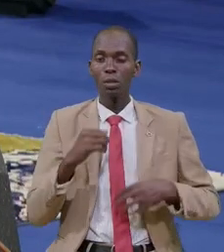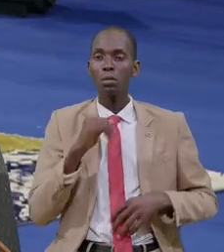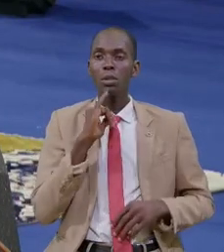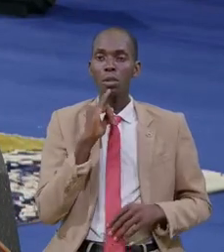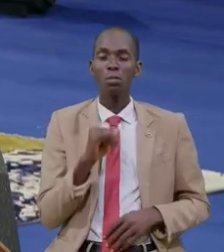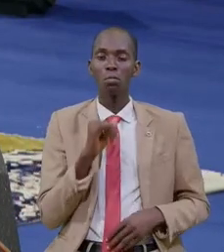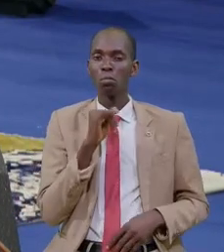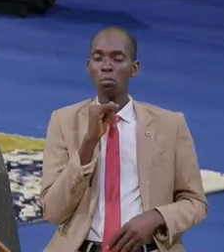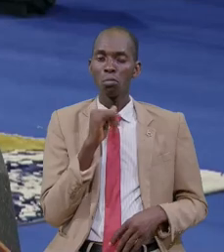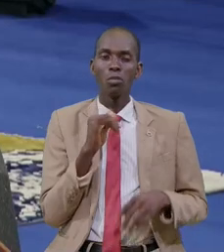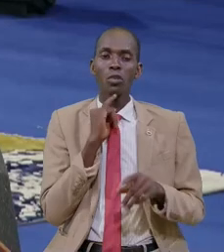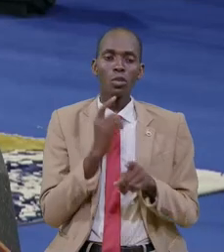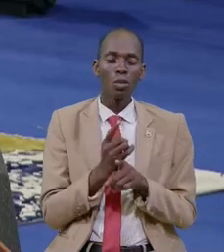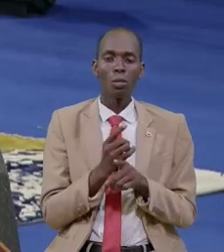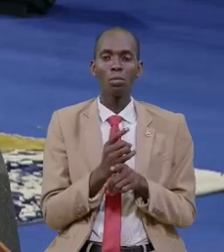c'était très difficile.